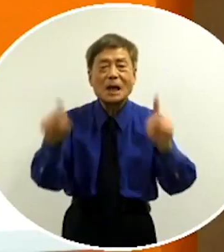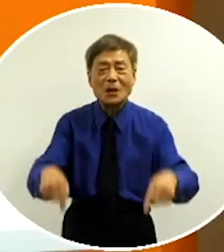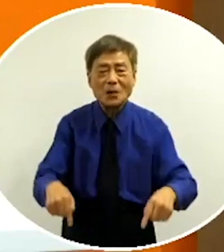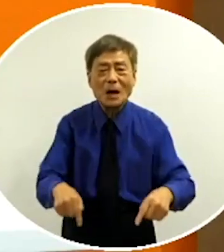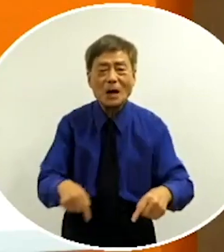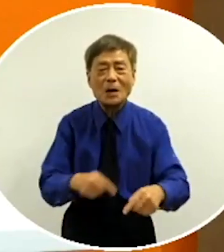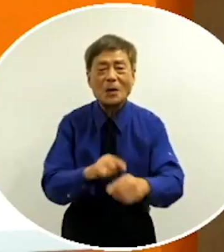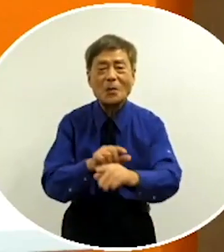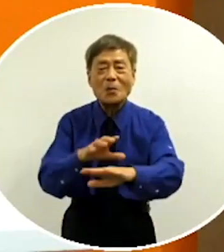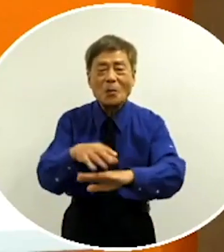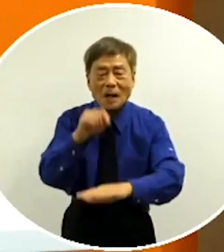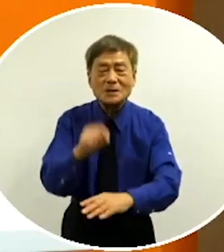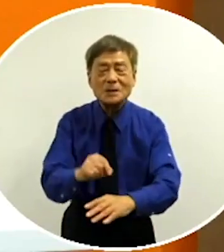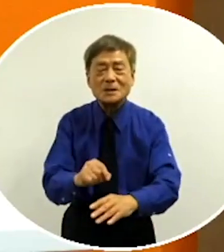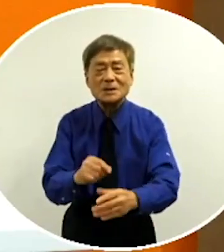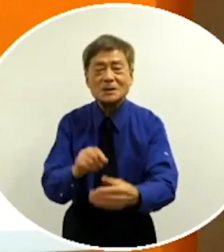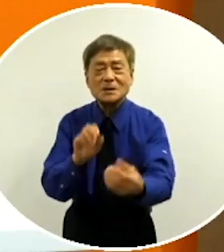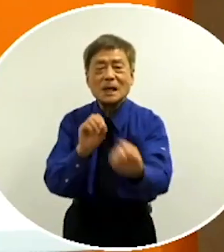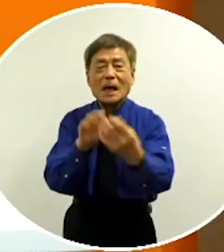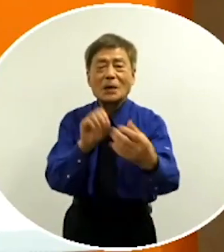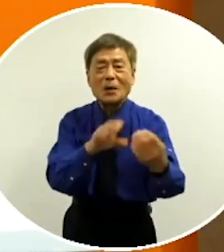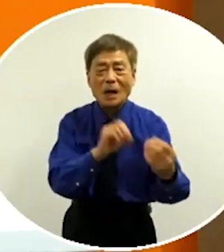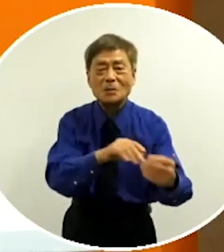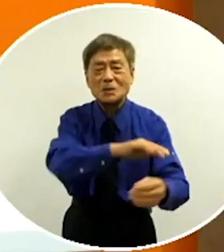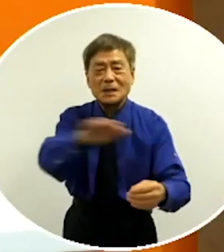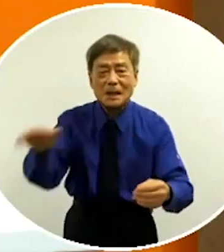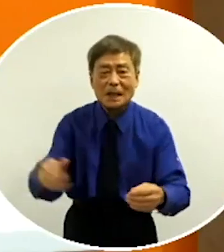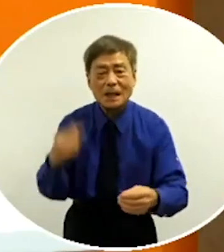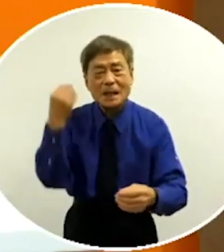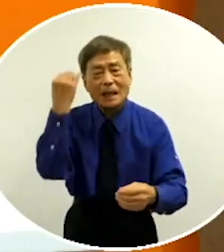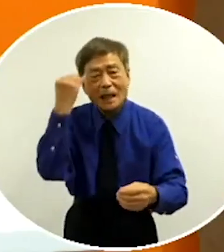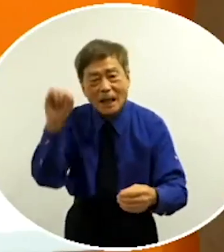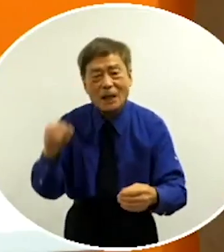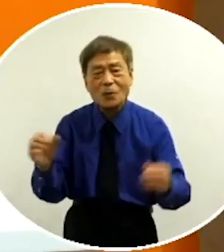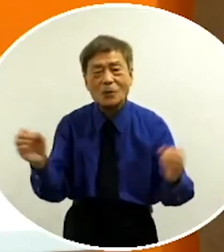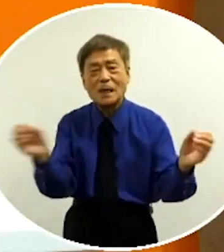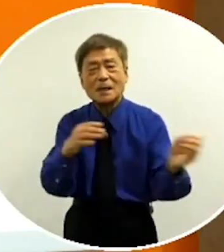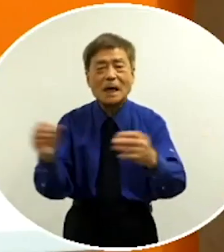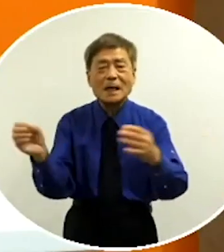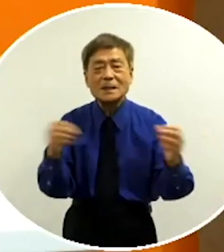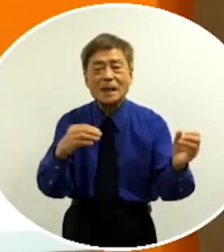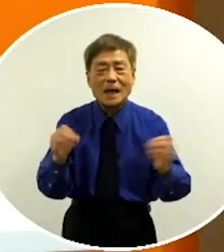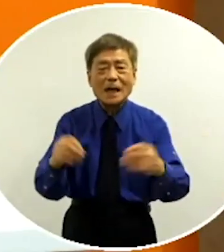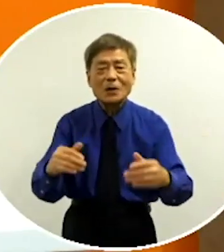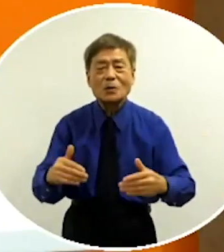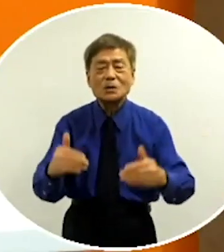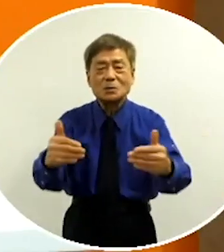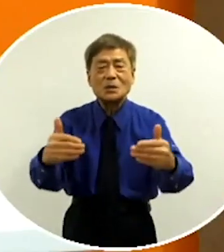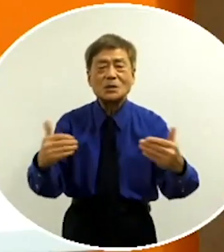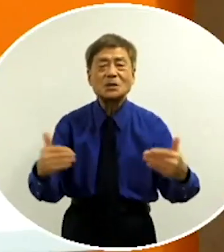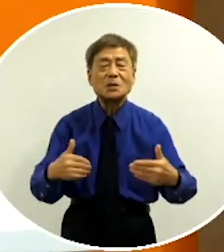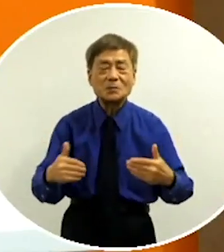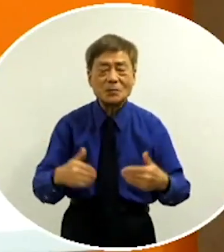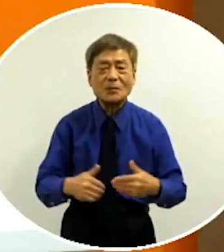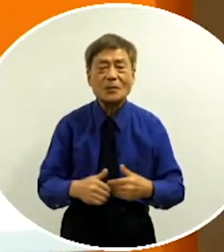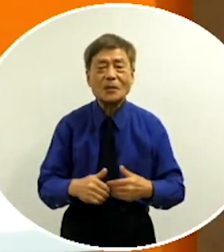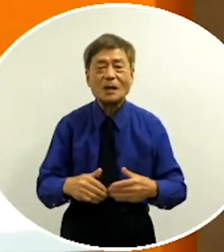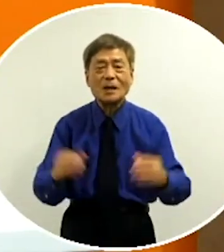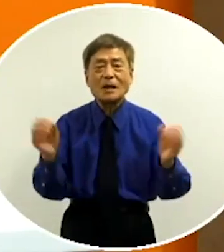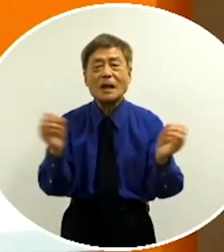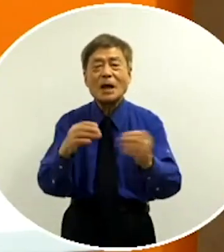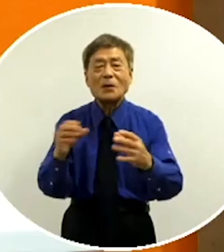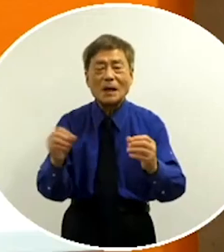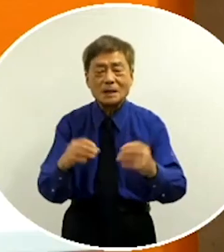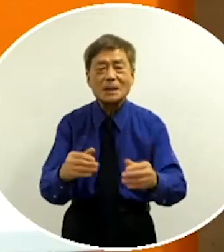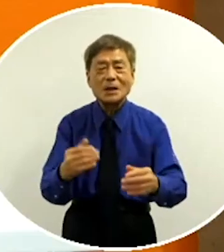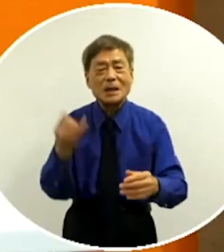聞く力伝える力くみ取る誓うで新たに見いだしていく誓うそこに対話の可能性を感じています